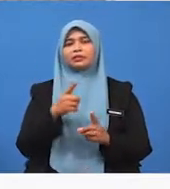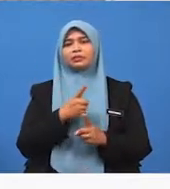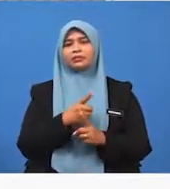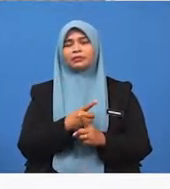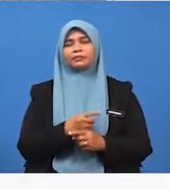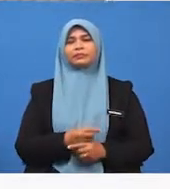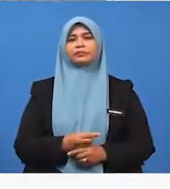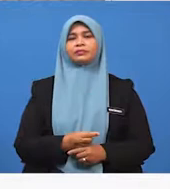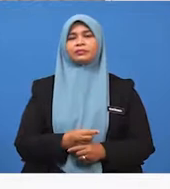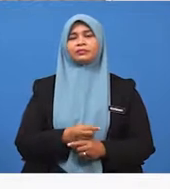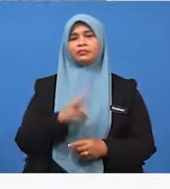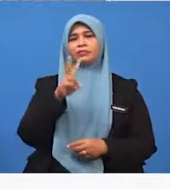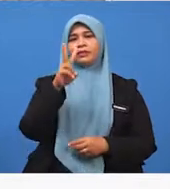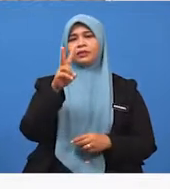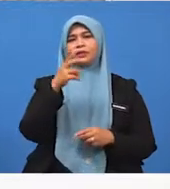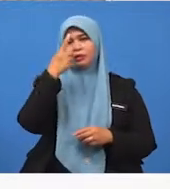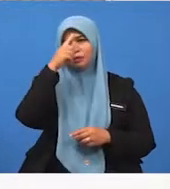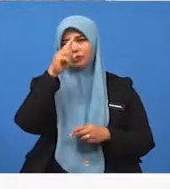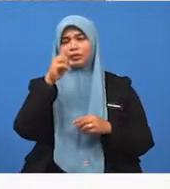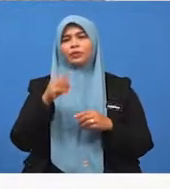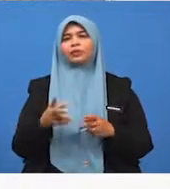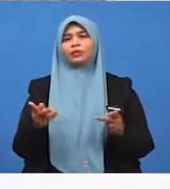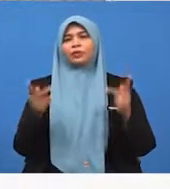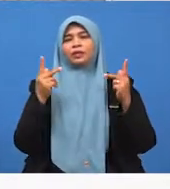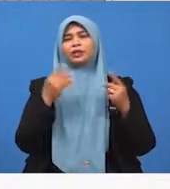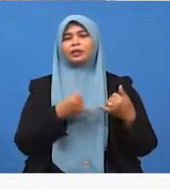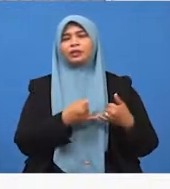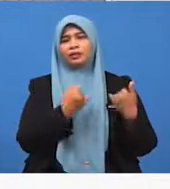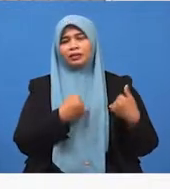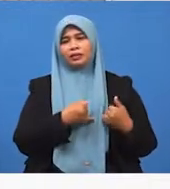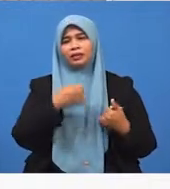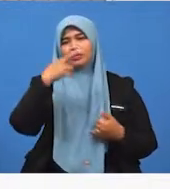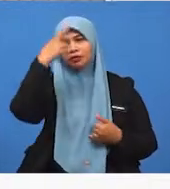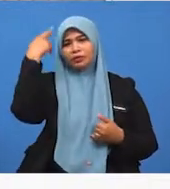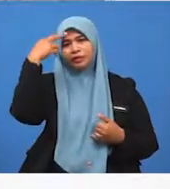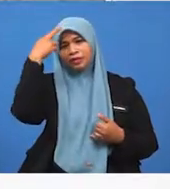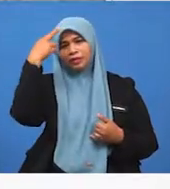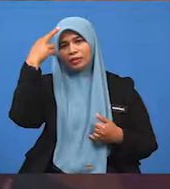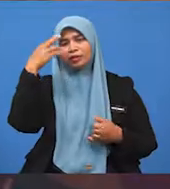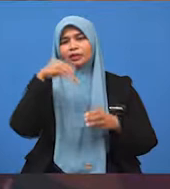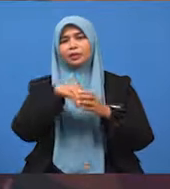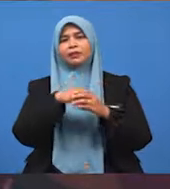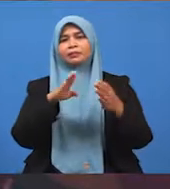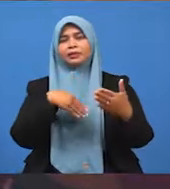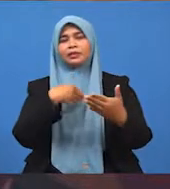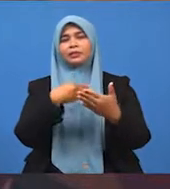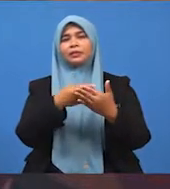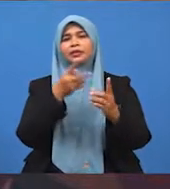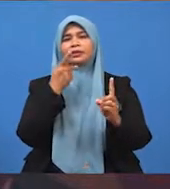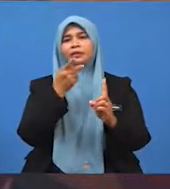menyampaikan dakwah dan menyelesaikan permasalahan dengan pantas. Allah telah menunjukkan di dalam